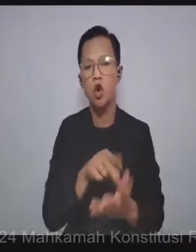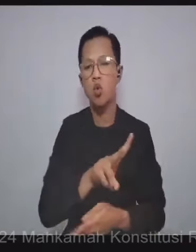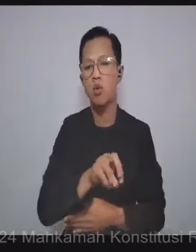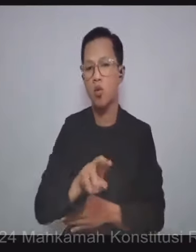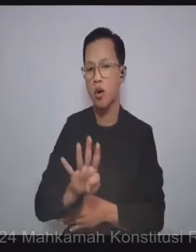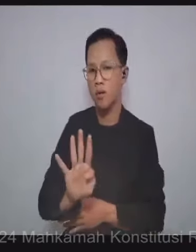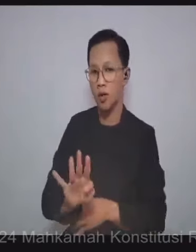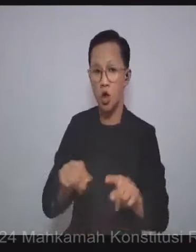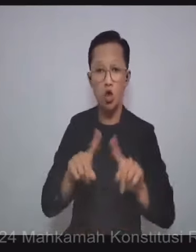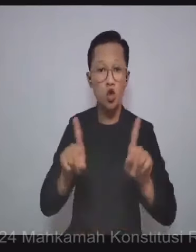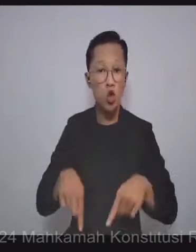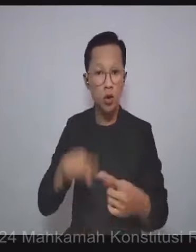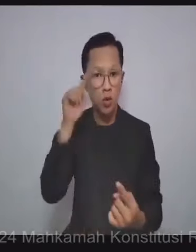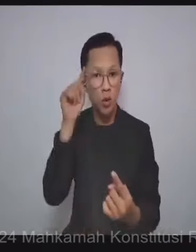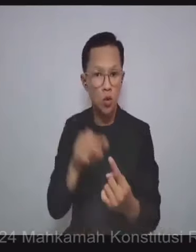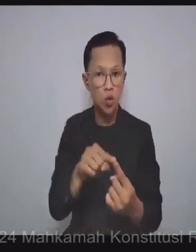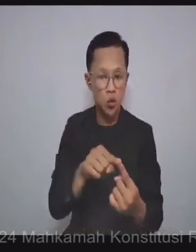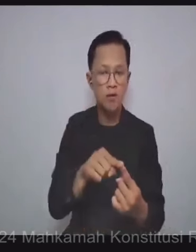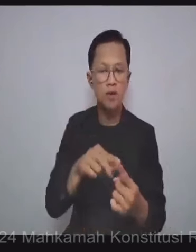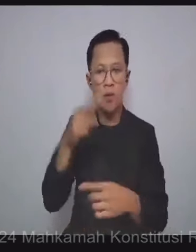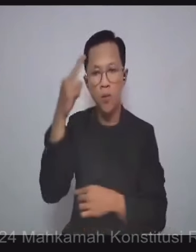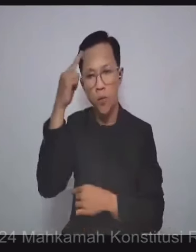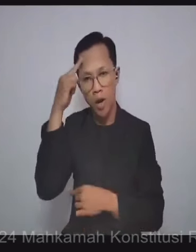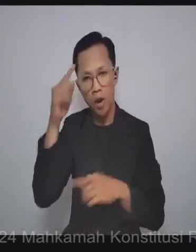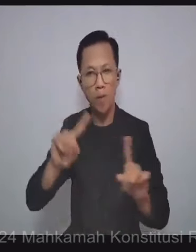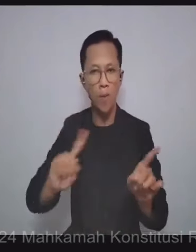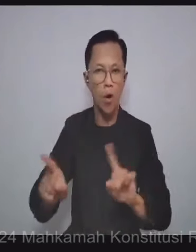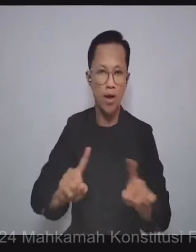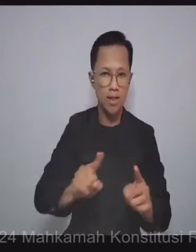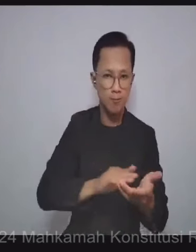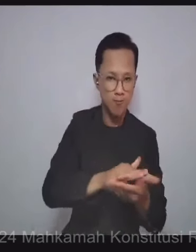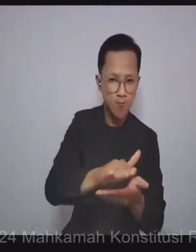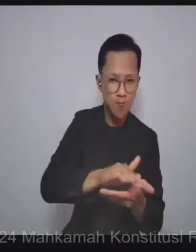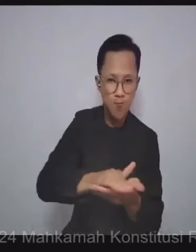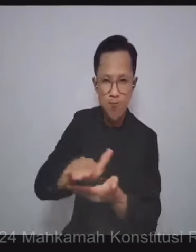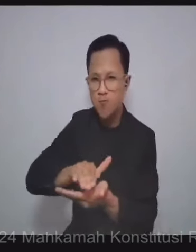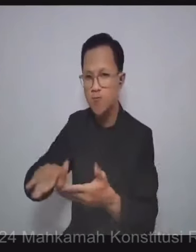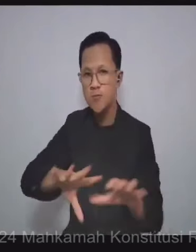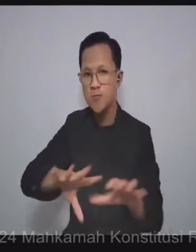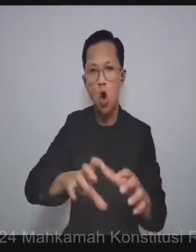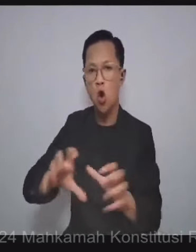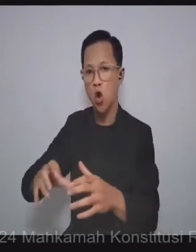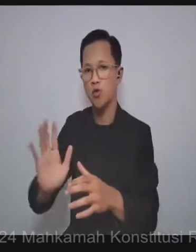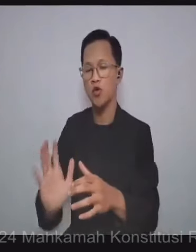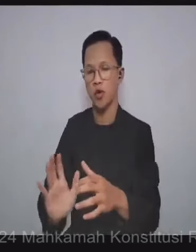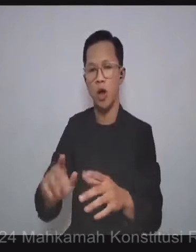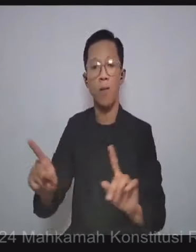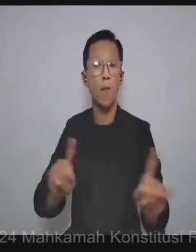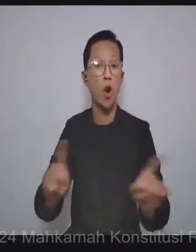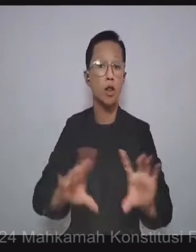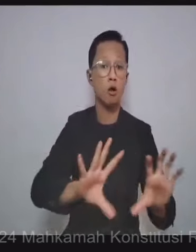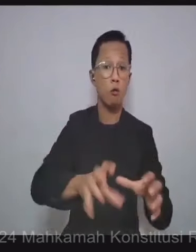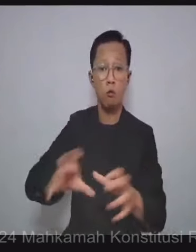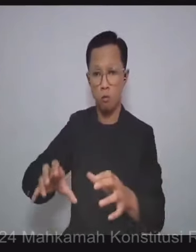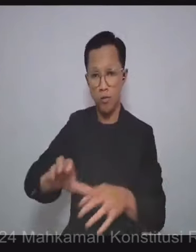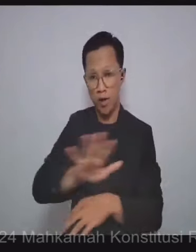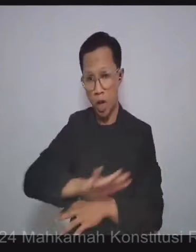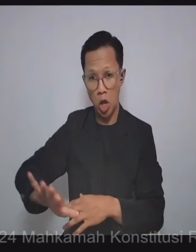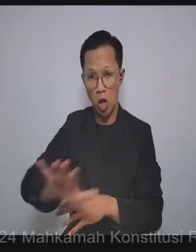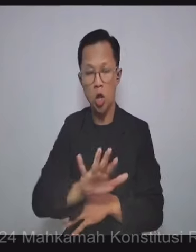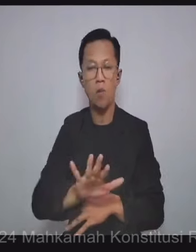tersebut ditujukan kepada pimpinan partai politik peserta pemilu tahun 2024 sehingga menurut penalan yang wajar seluruh partai politik tersebut dapat mengajukan calon dan